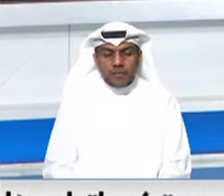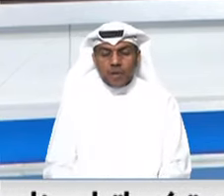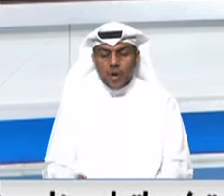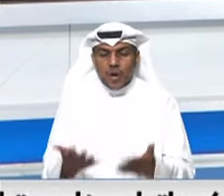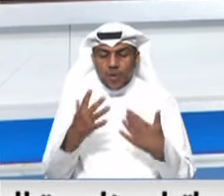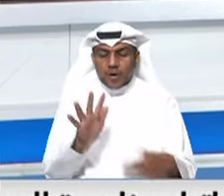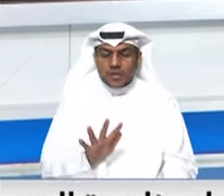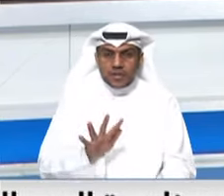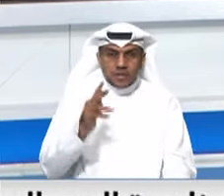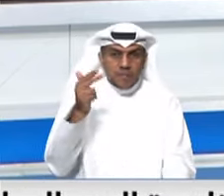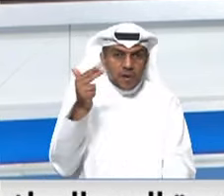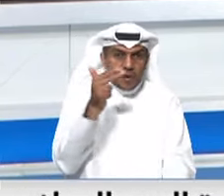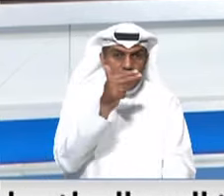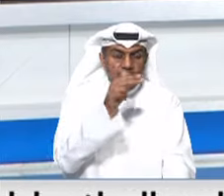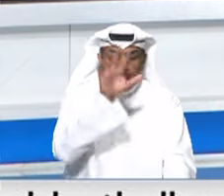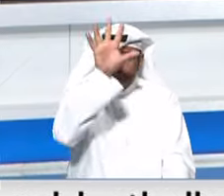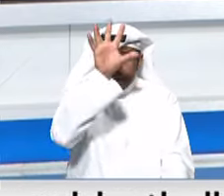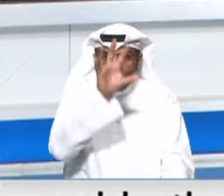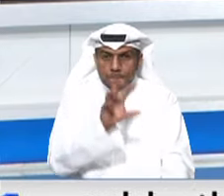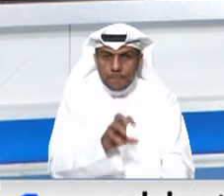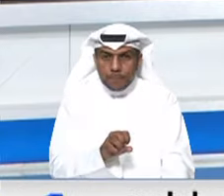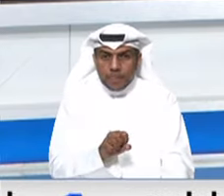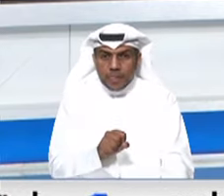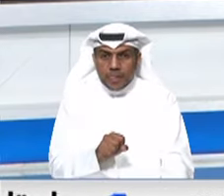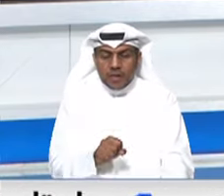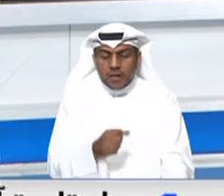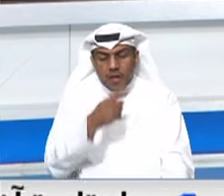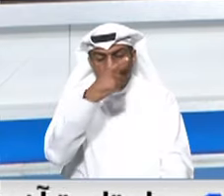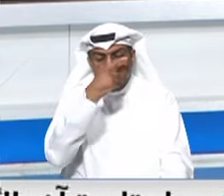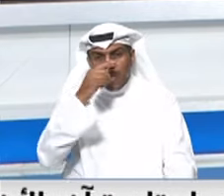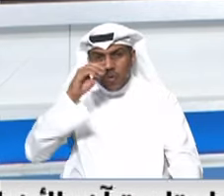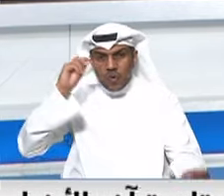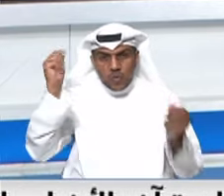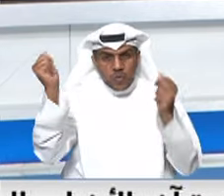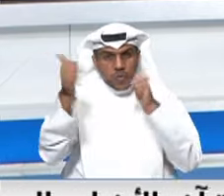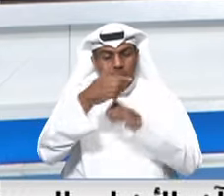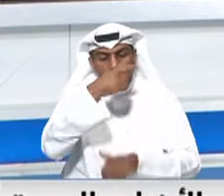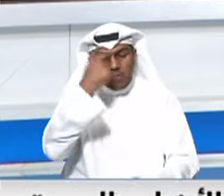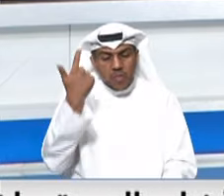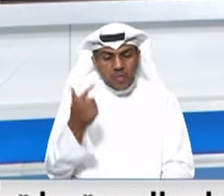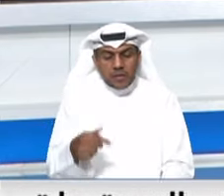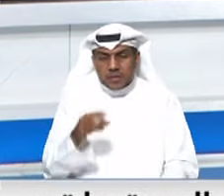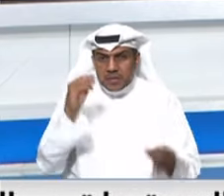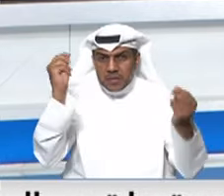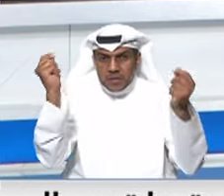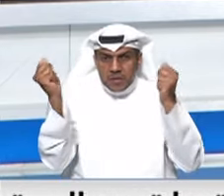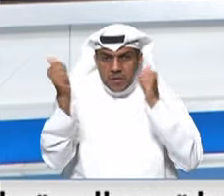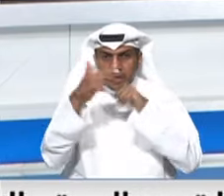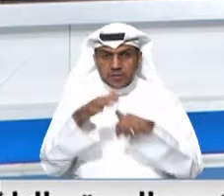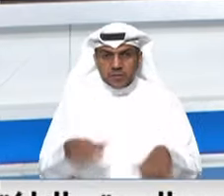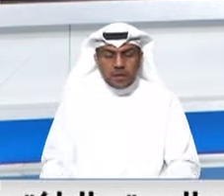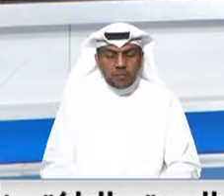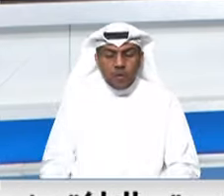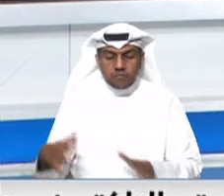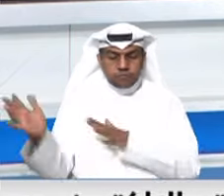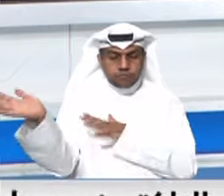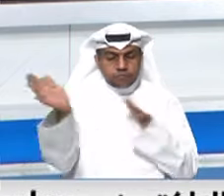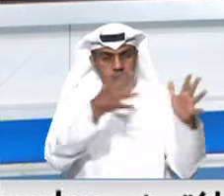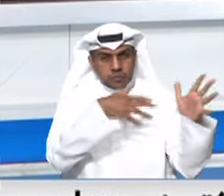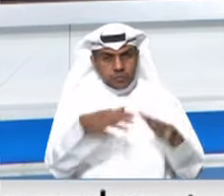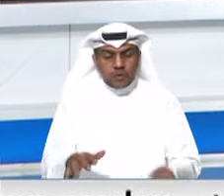معتدل خلال النهار وخلال المساء راح يكون نشط وفي فرص لغبار مثارعه المناطق الصحراويه والمكشوفه اثناء نشاط سرعه الرياح